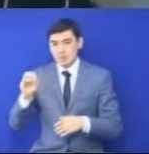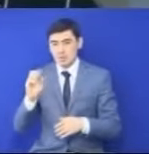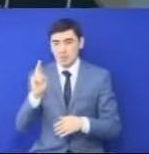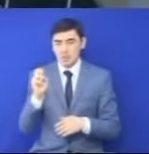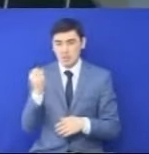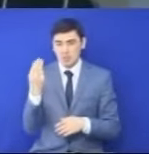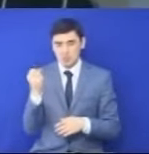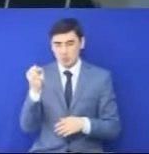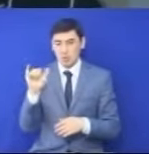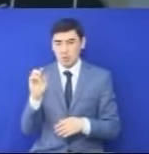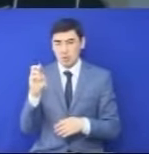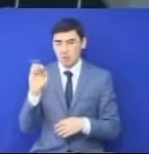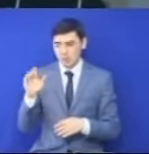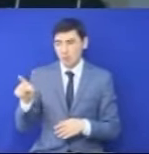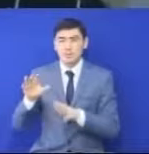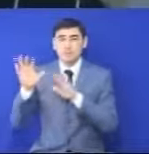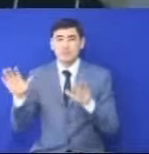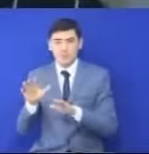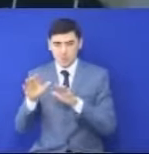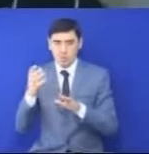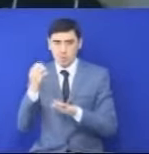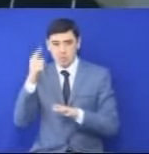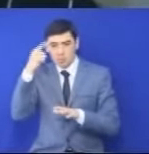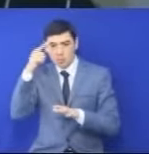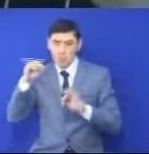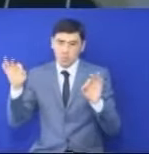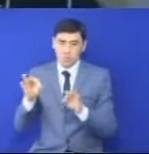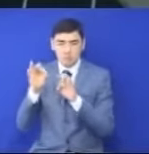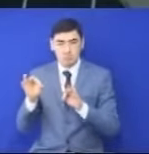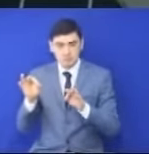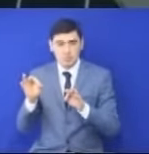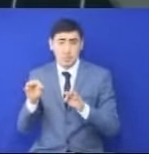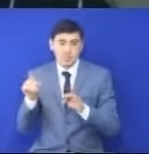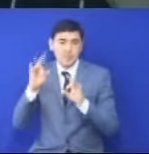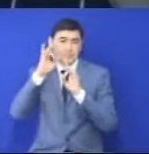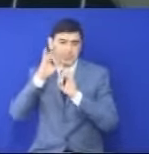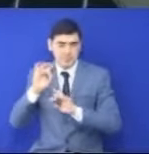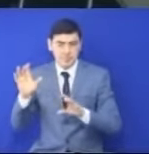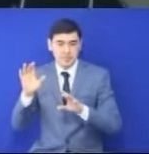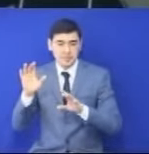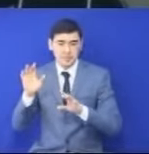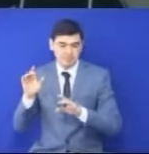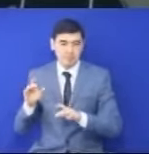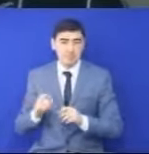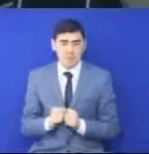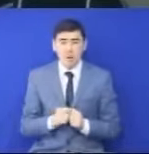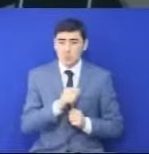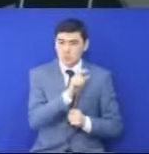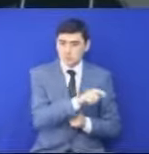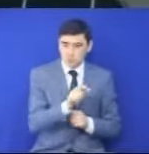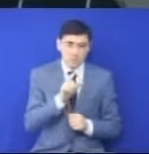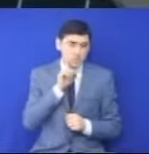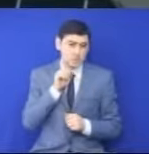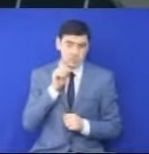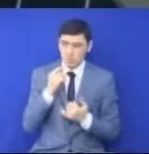Казахстана, певцу, композитору Амреха Шаубаеву. Ребята не только узнали